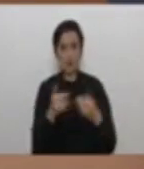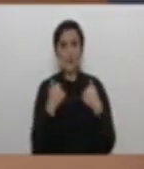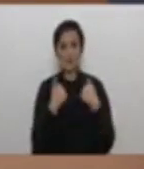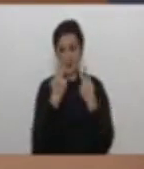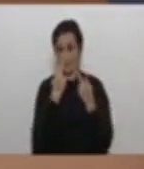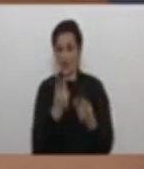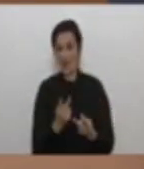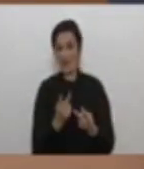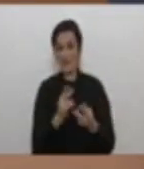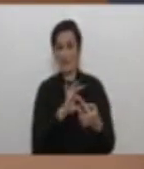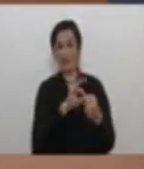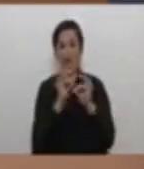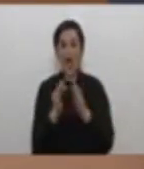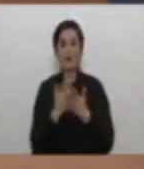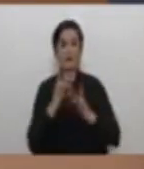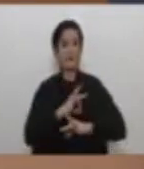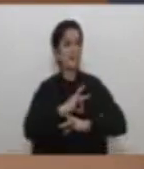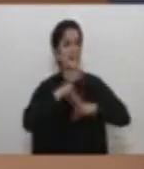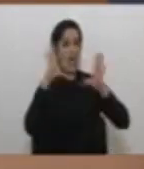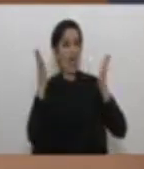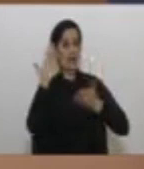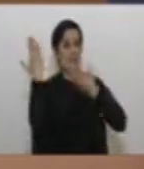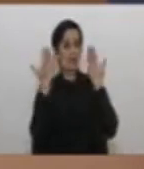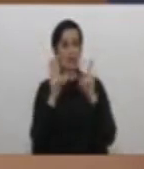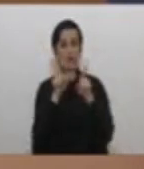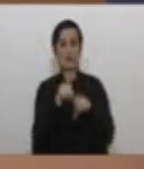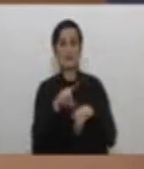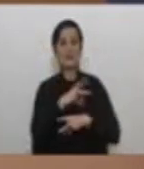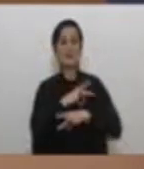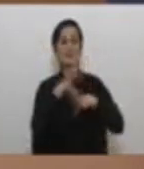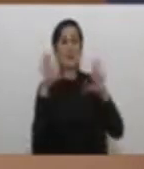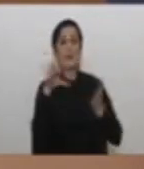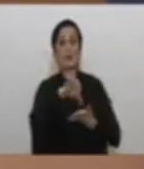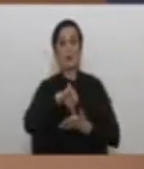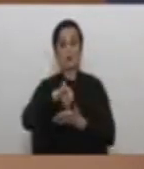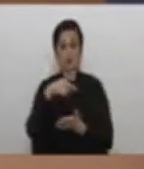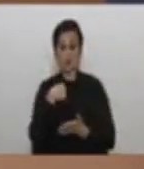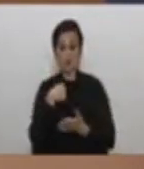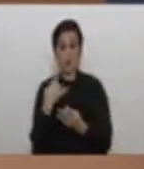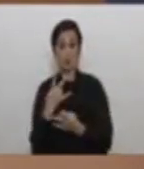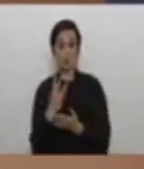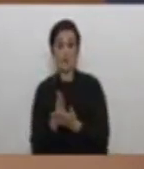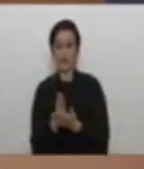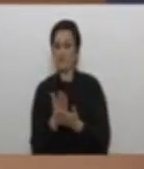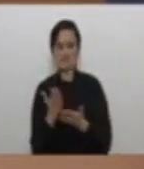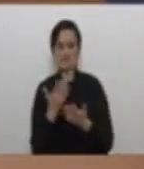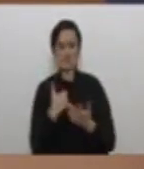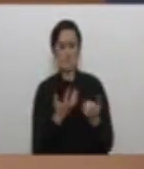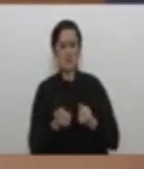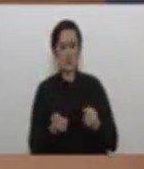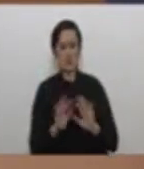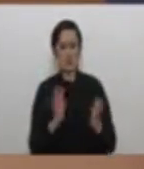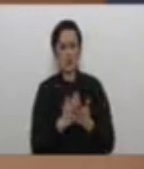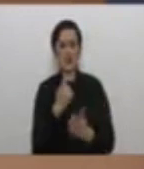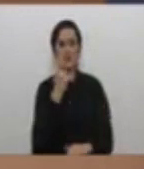ვხედავთ გარკვეულწილად ზეიმს და მათ შორის იმას, რომ ამ ზეიმის მონაწილეები ჩვენ ვნავიღოთ, ჩემთვის ეს არის ნამდვილად მიუღებელი, იმიტომ რომ კიდევ